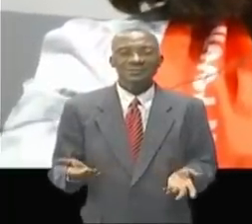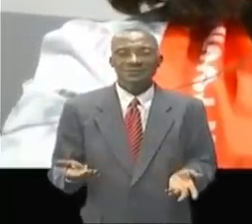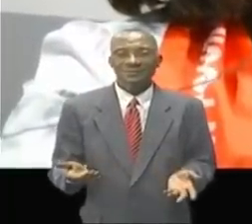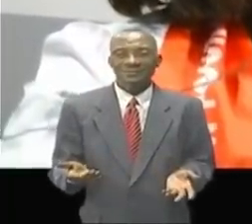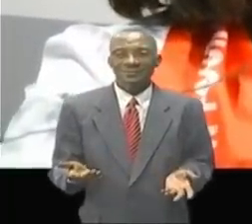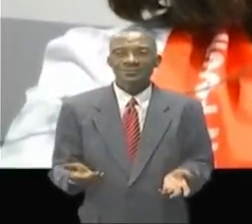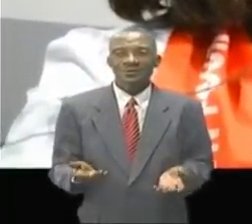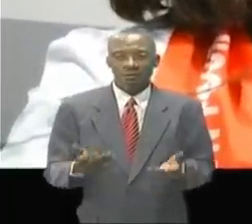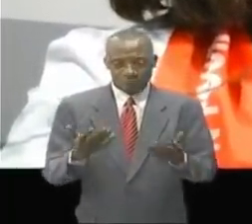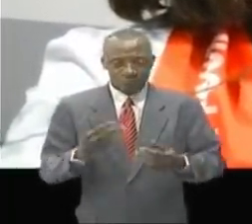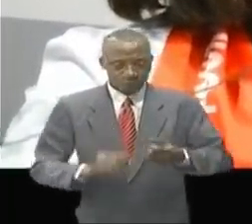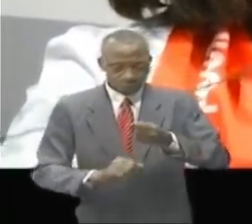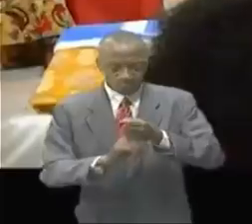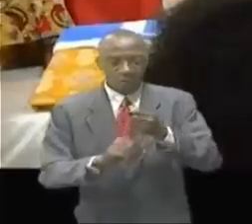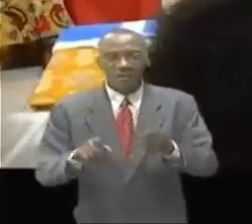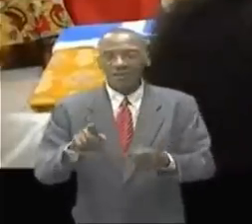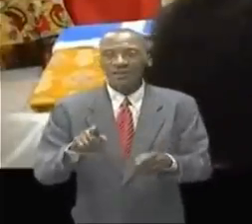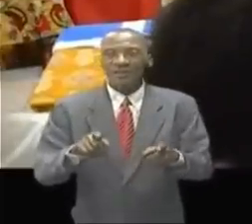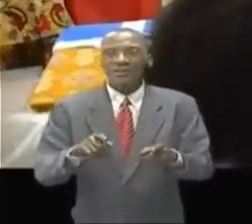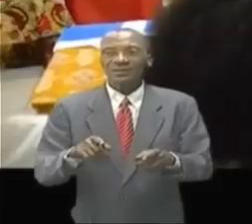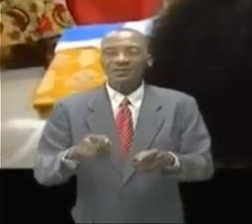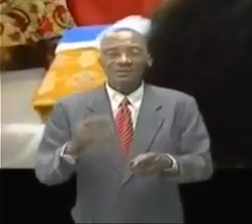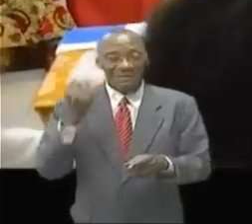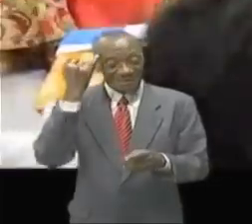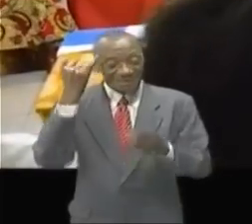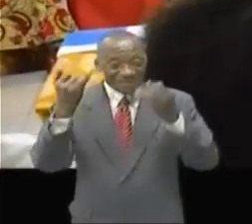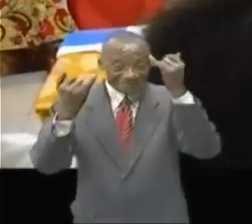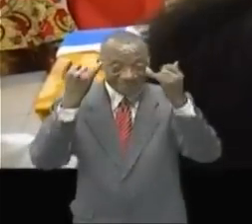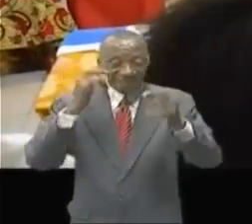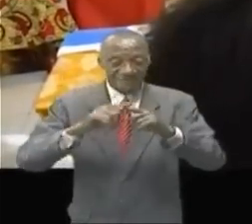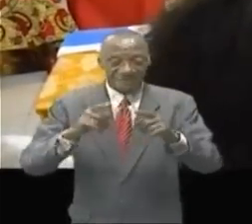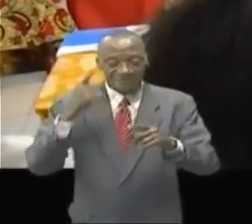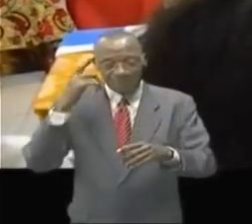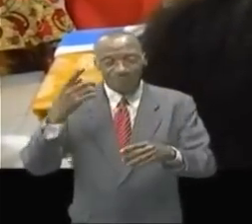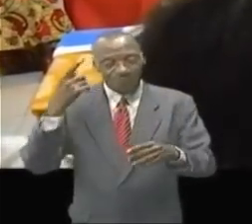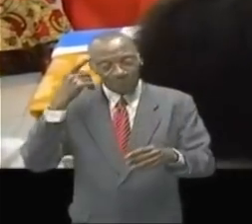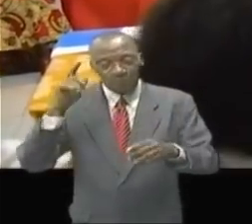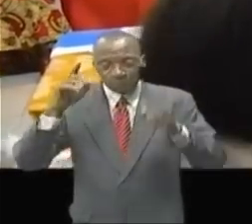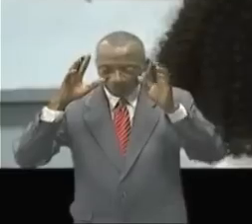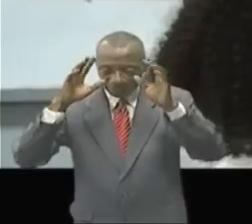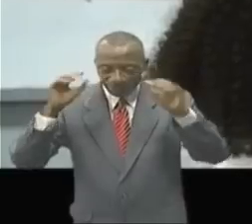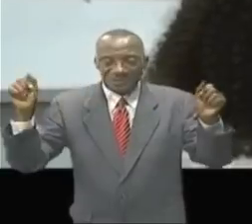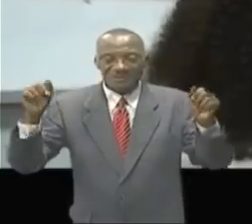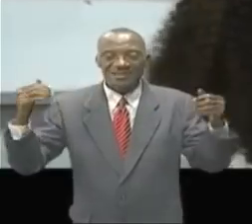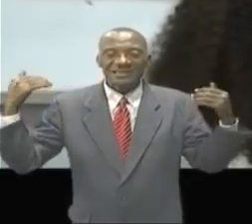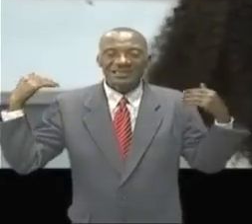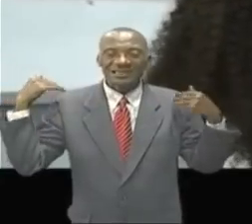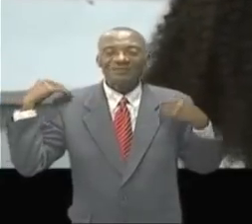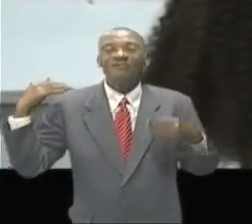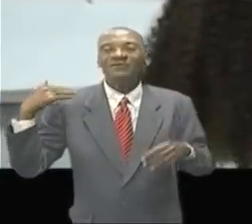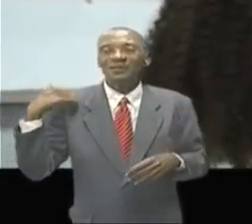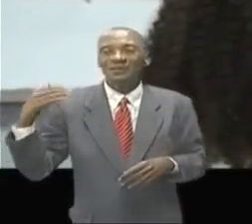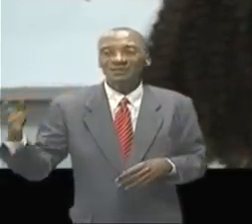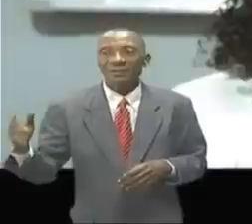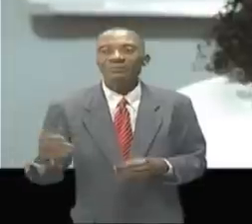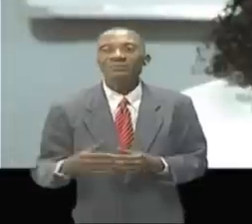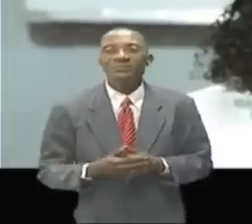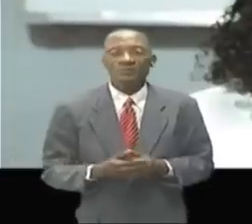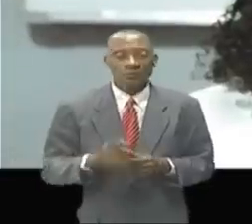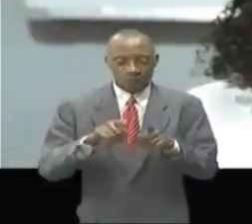soutien indéfectible au chef de l'État, mais aussi le travail qui est fait en amont pour une victoire écrasante au prochain